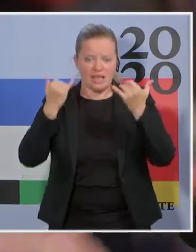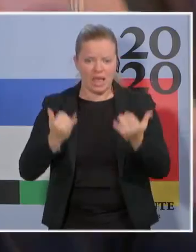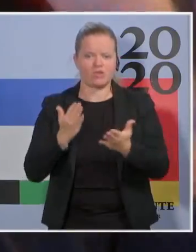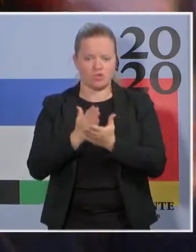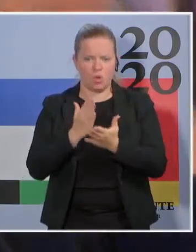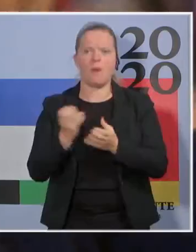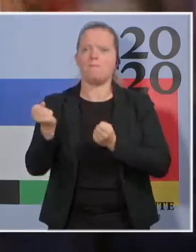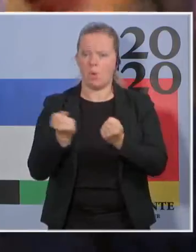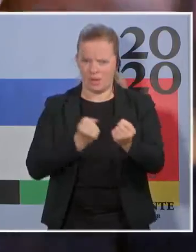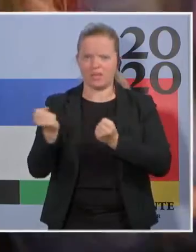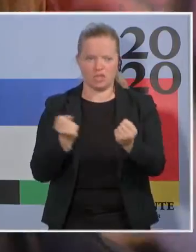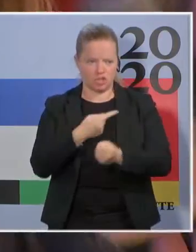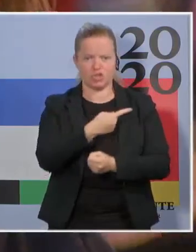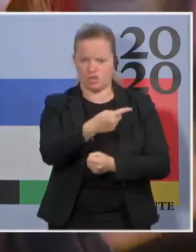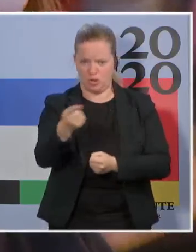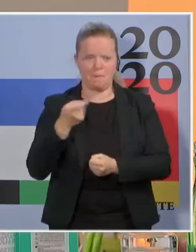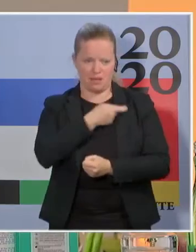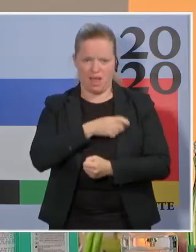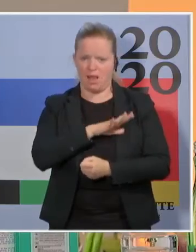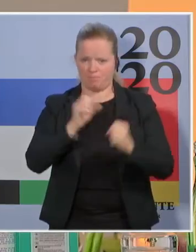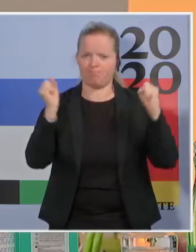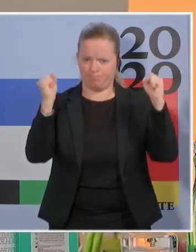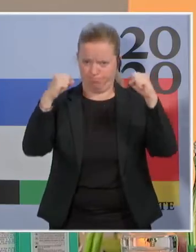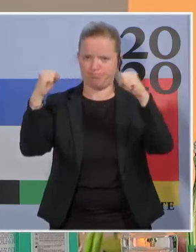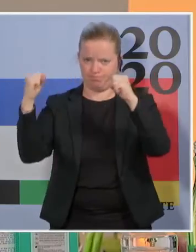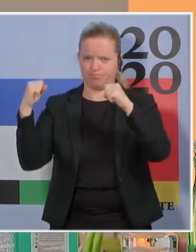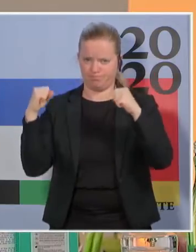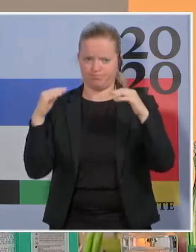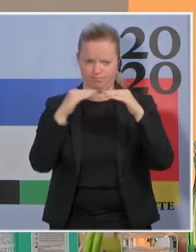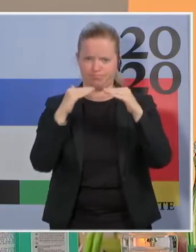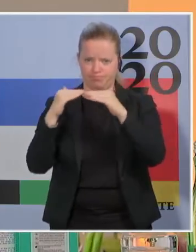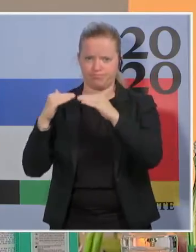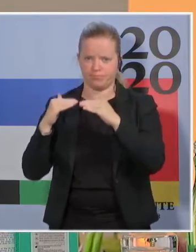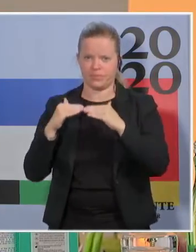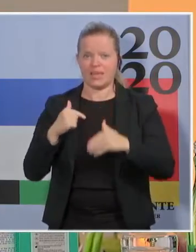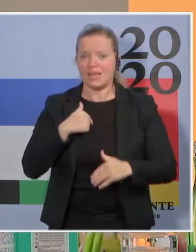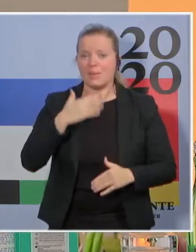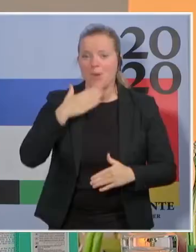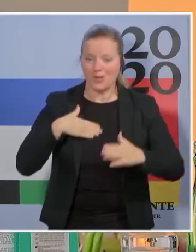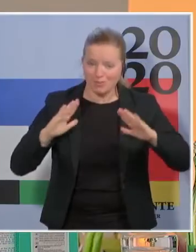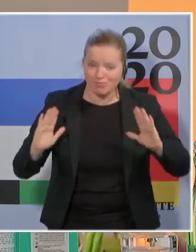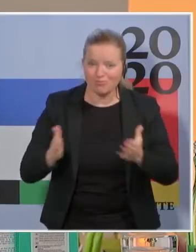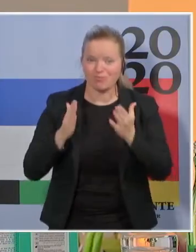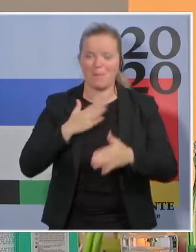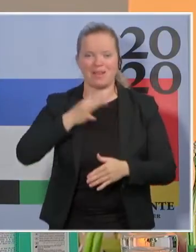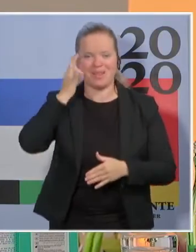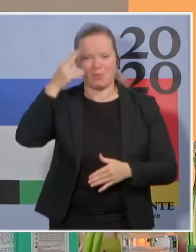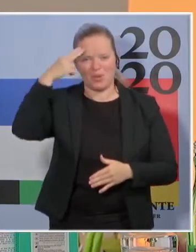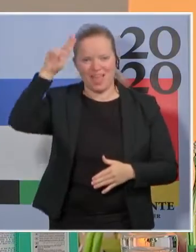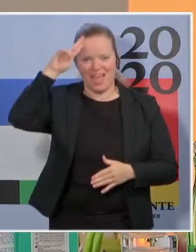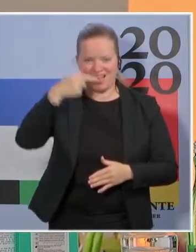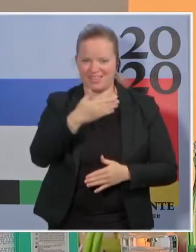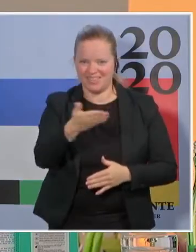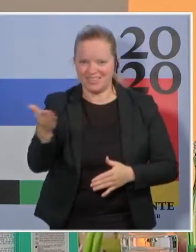breiten politischen Konsens gibt. Ich möchte Sie ermuntern, meine Damen und Herren, dass wir zu all diesen Fragen